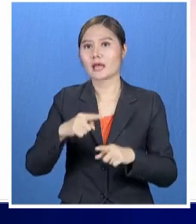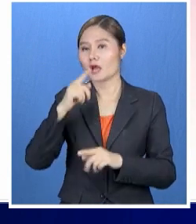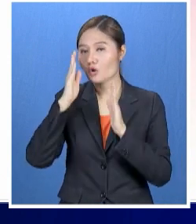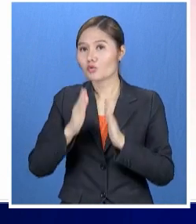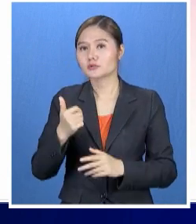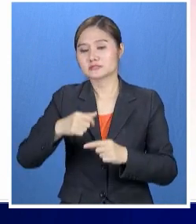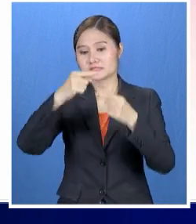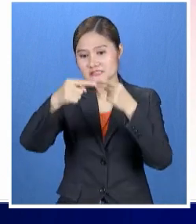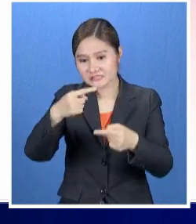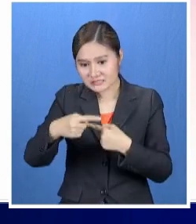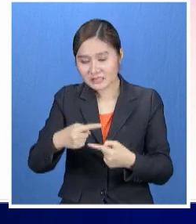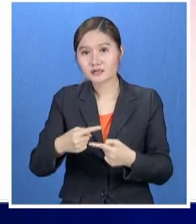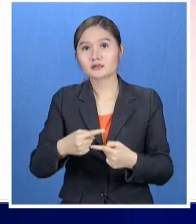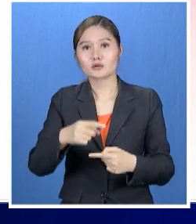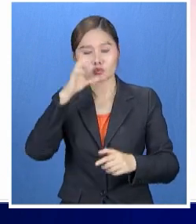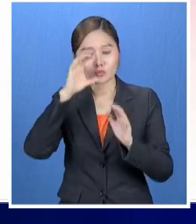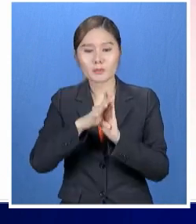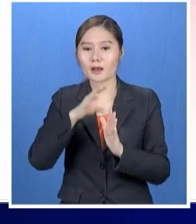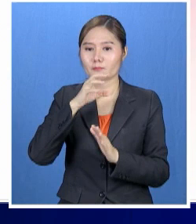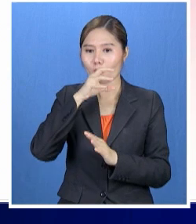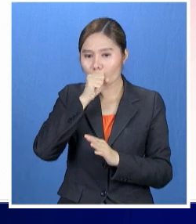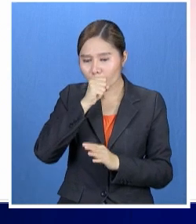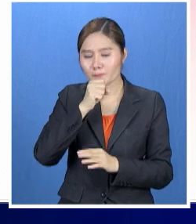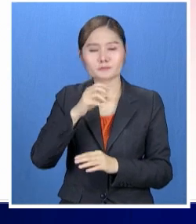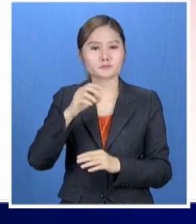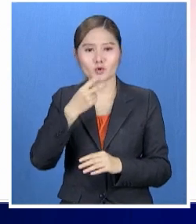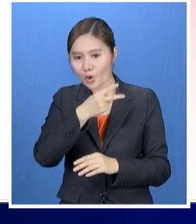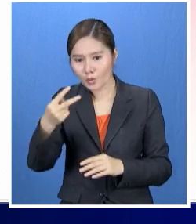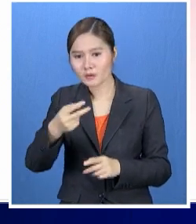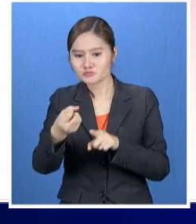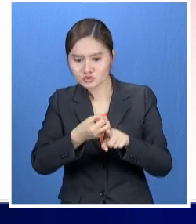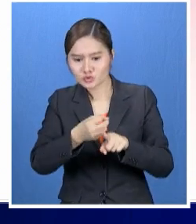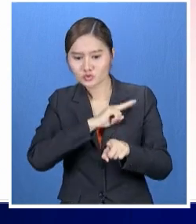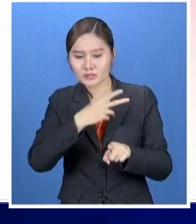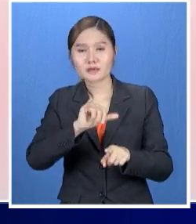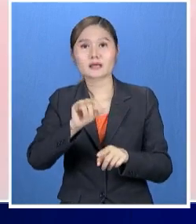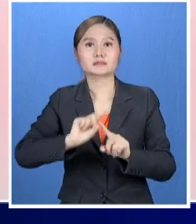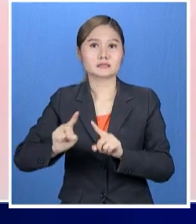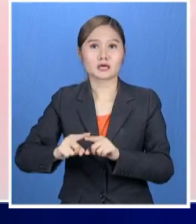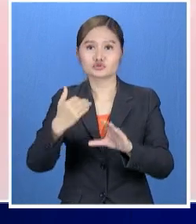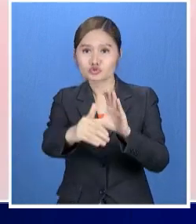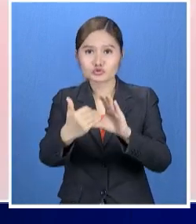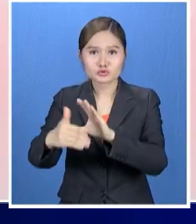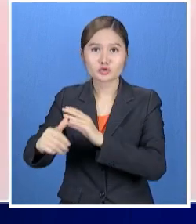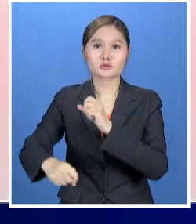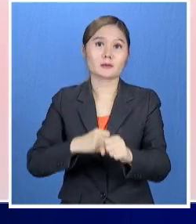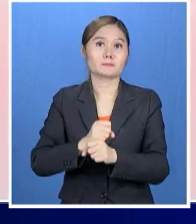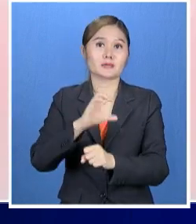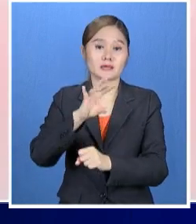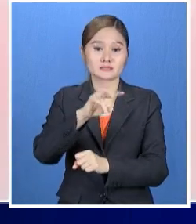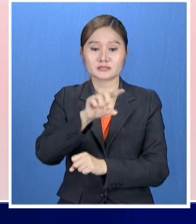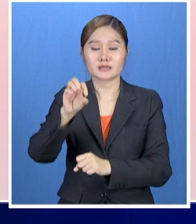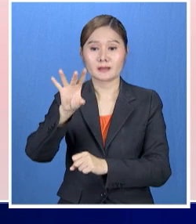อบอ้างส่งแชทเป็นทั้งภาพลับต่างๆข้อความช่วยตัวเองหรือยังต่างๆไปหาคนอื่นตั้งแต่ปี 57